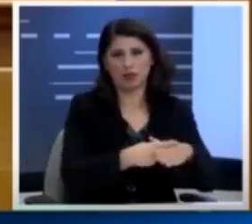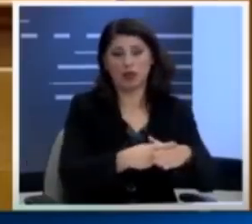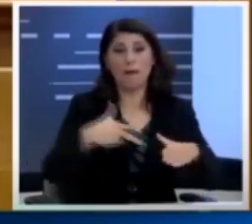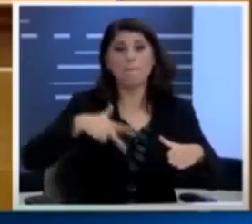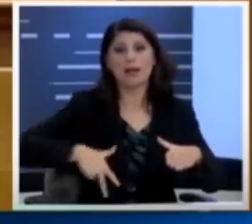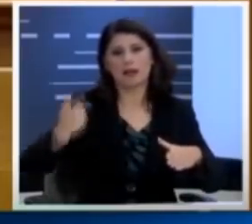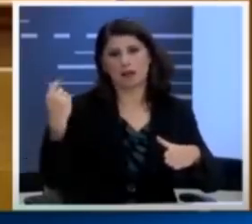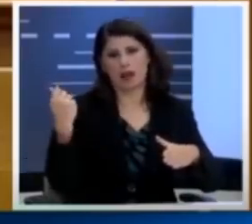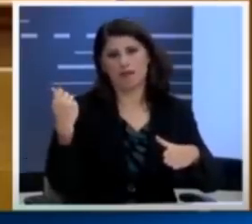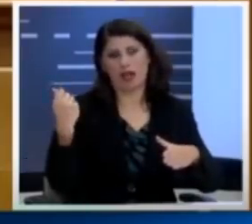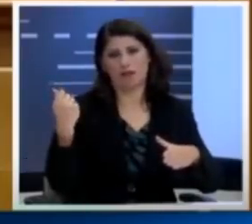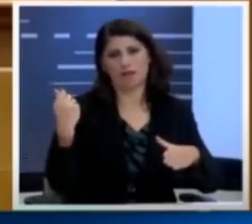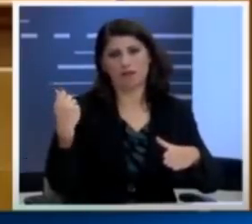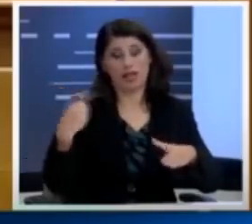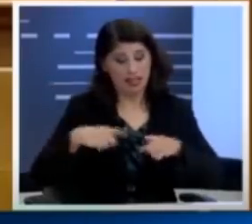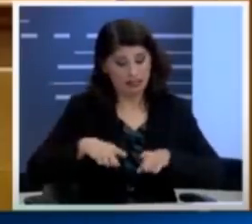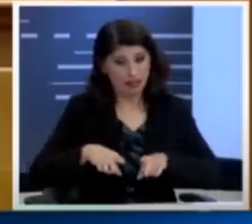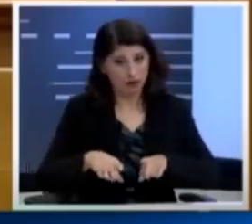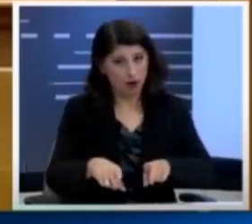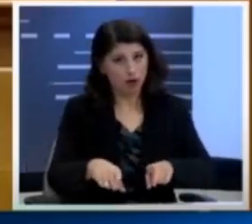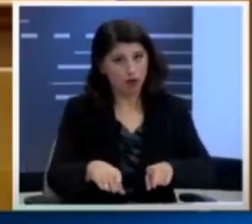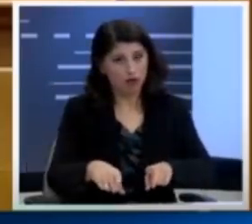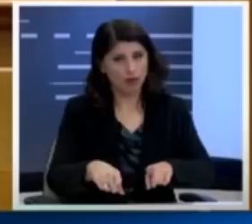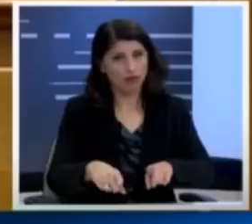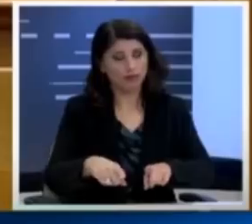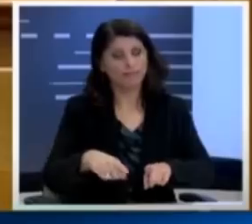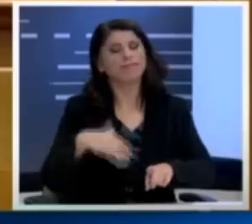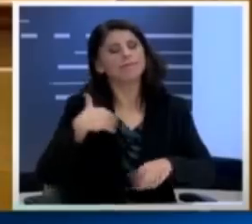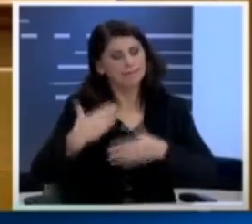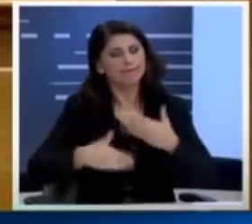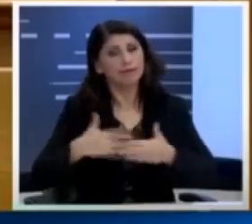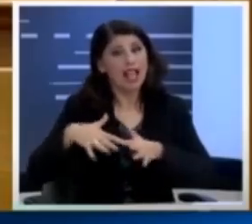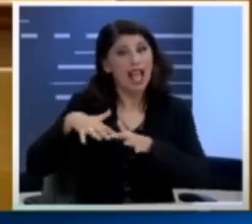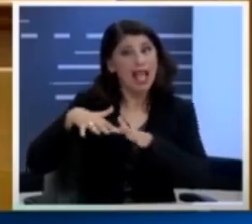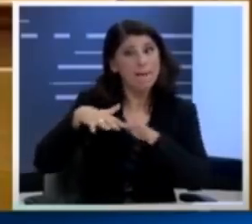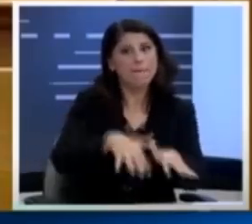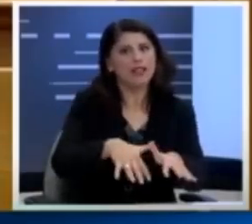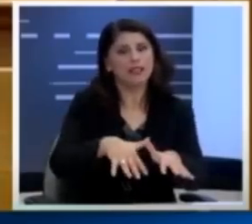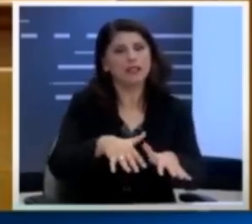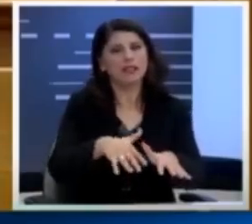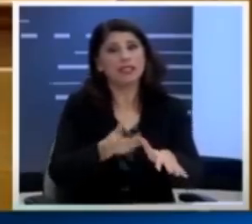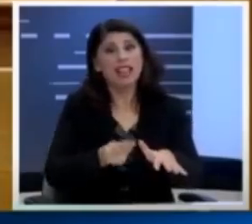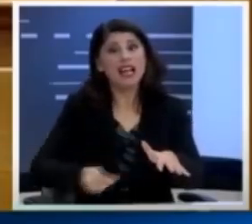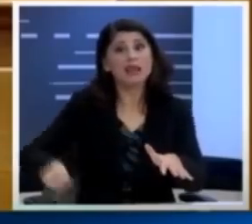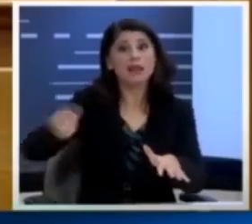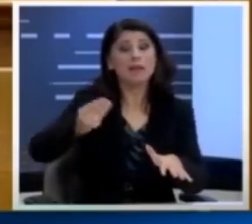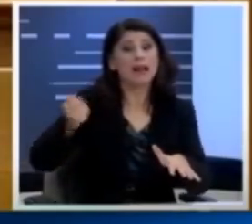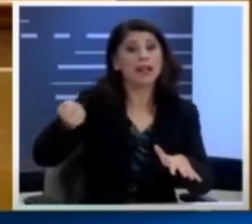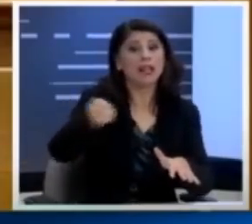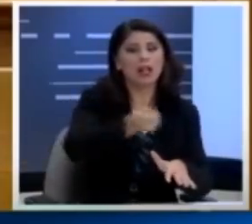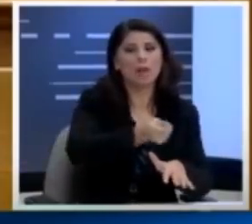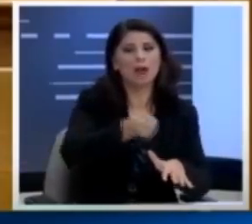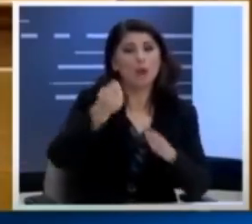με κρατικά χρήματα, ενώ ταυτόχρονα θα κλιμακώσετε την επίθεση στα υπερχρεωμένα λαϊκά νοικοκυριά